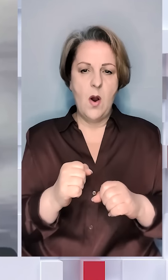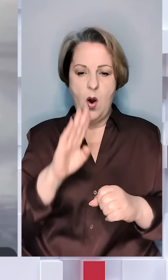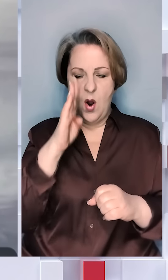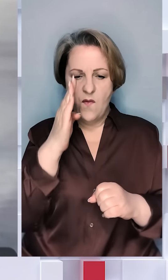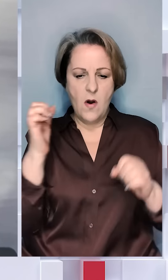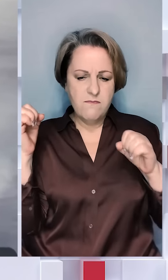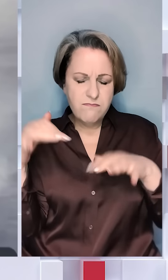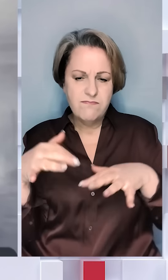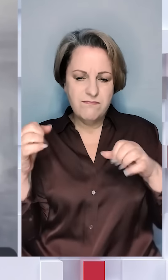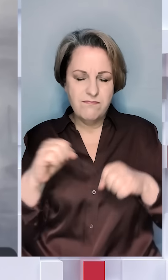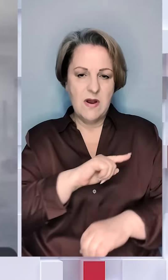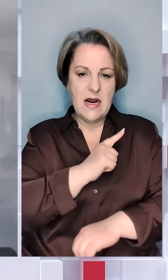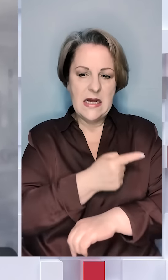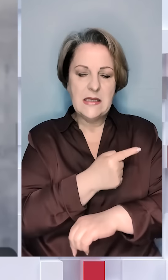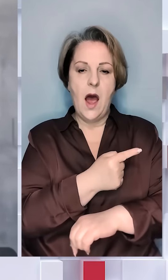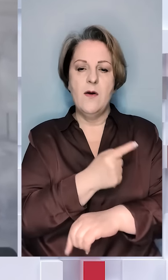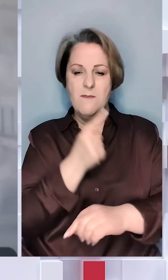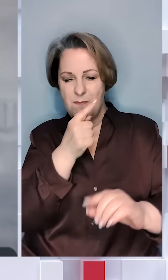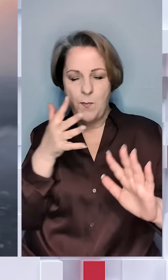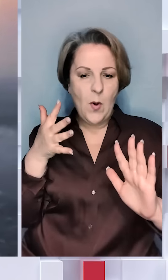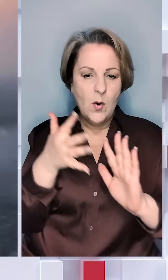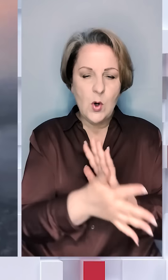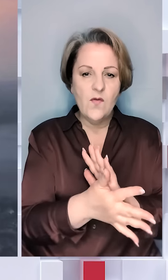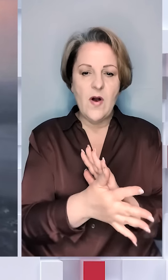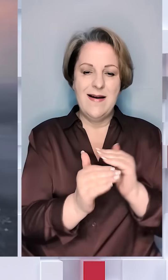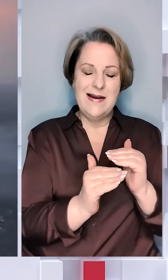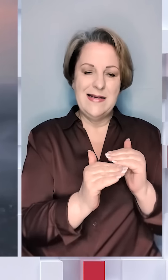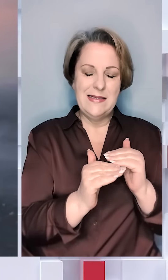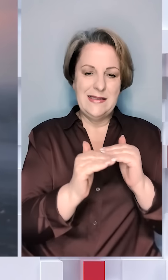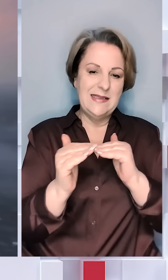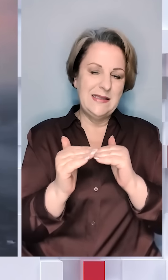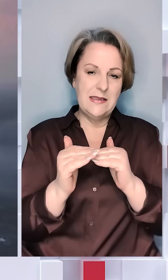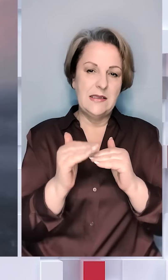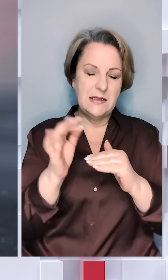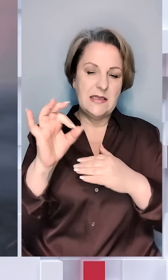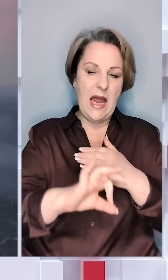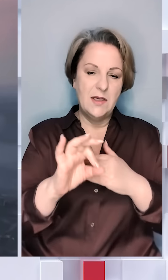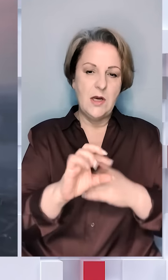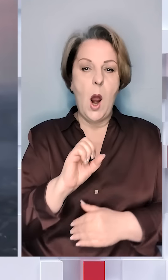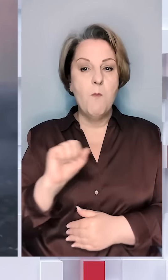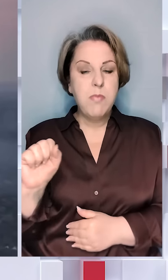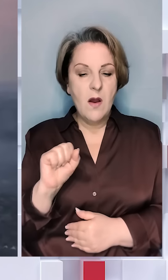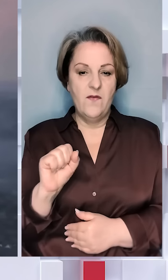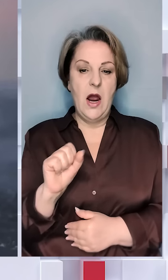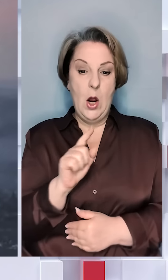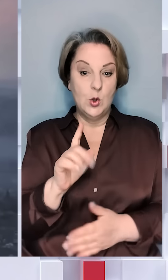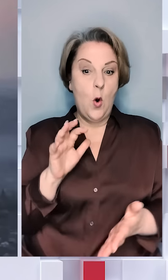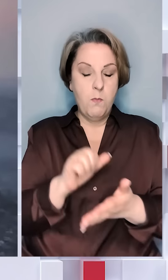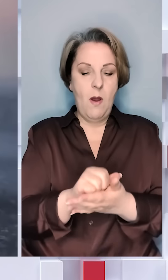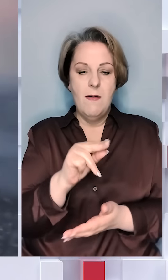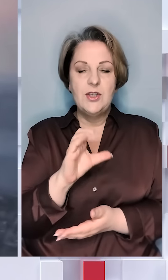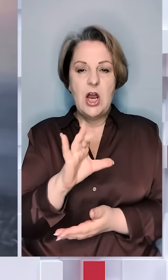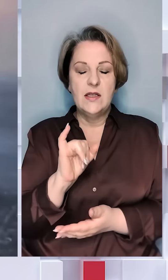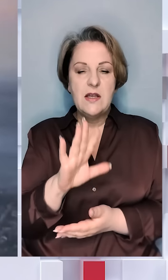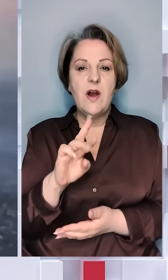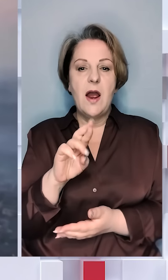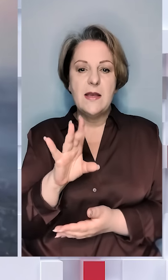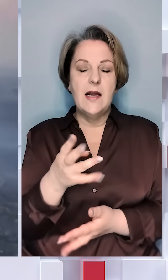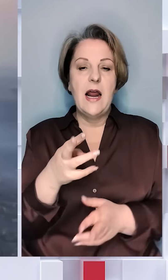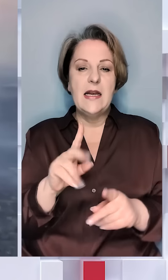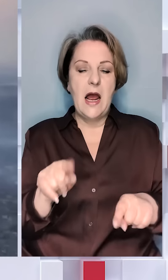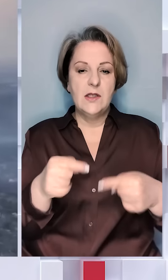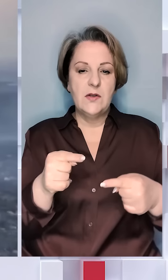для прориву нашої оборони західніше Бахмута, виходу до каналу Сіверський Донець, Донбас. Але щоб захопити Часів-Яр для